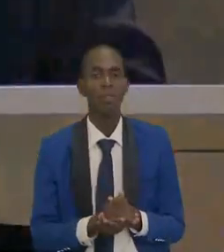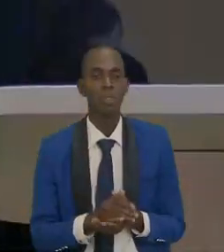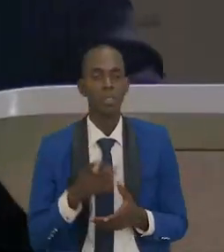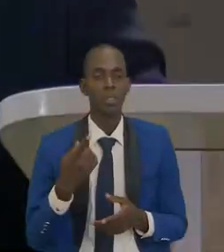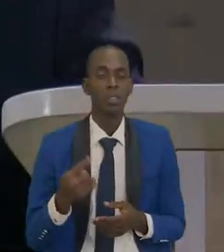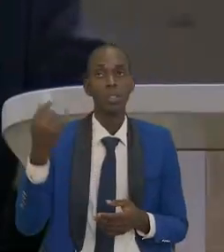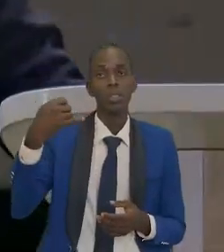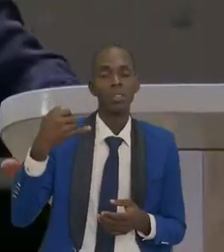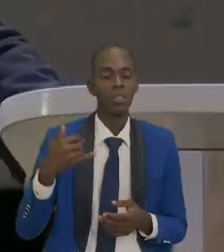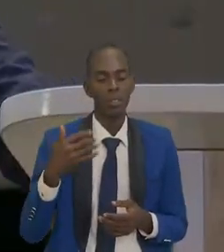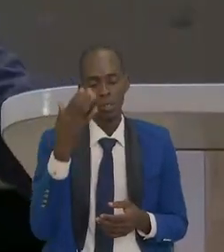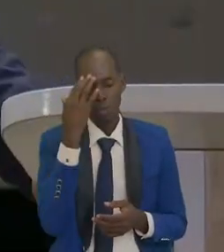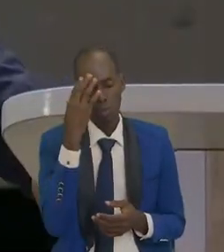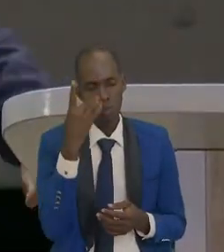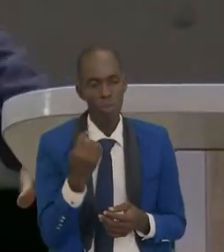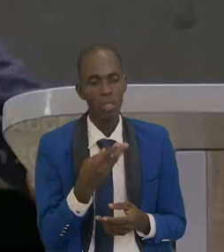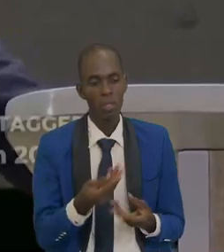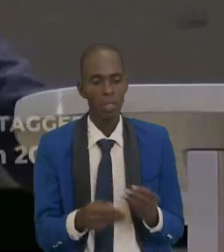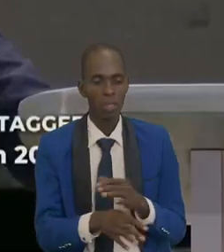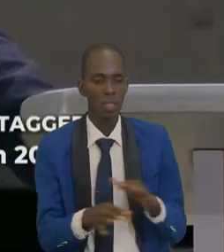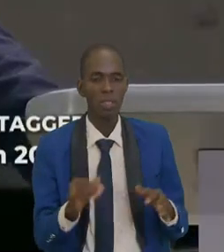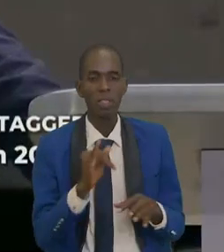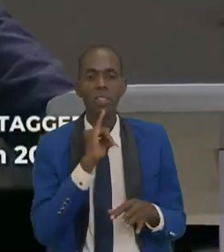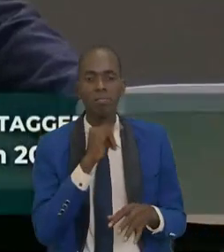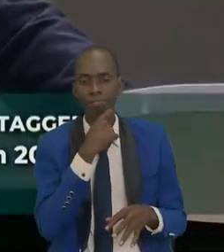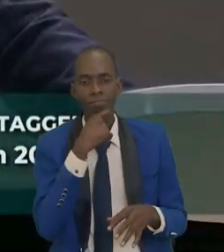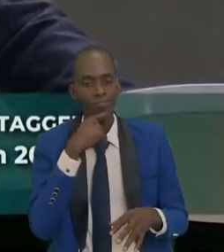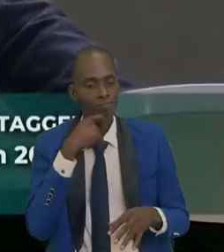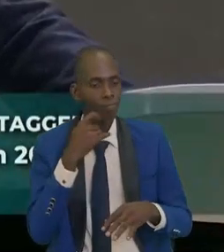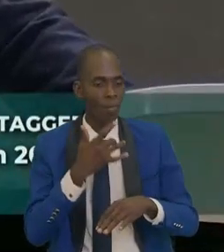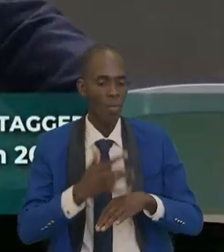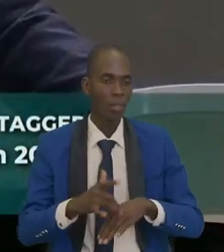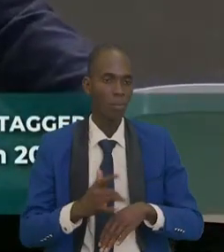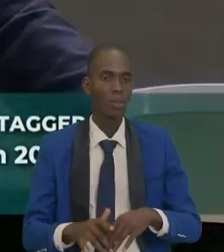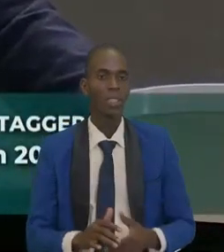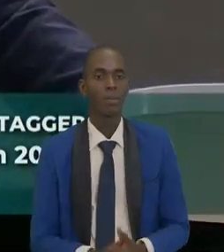La terre est encore vide. Le terrain est encore vide.